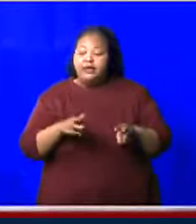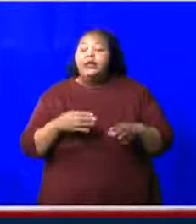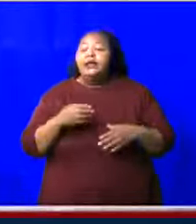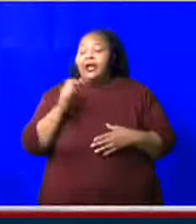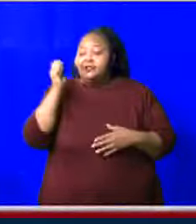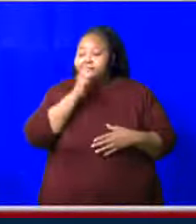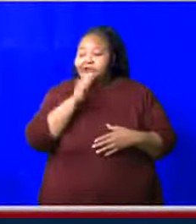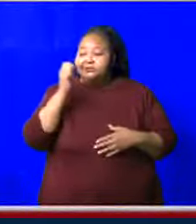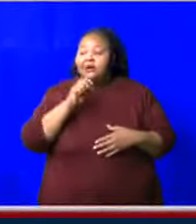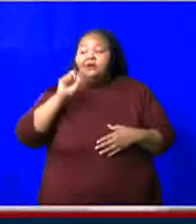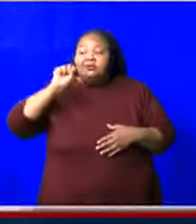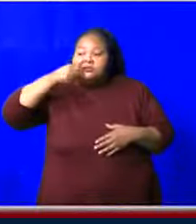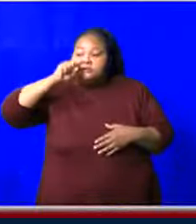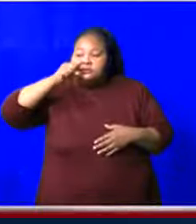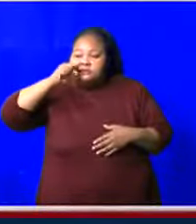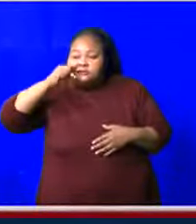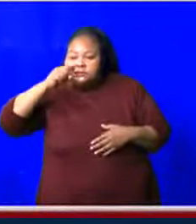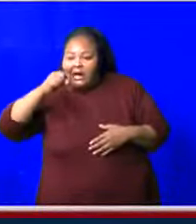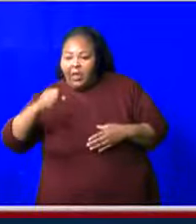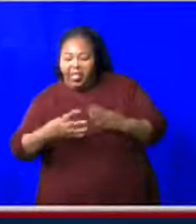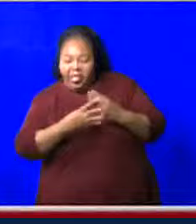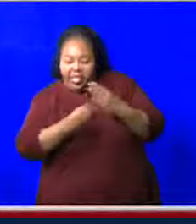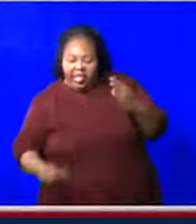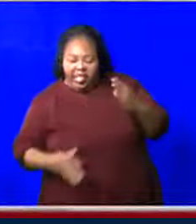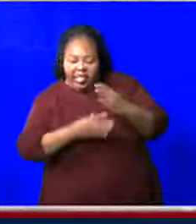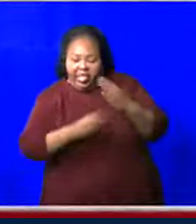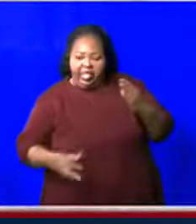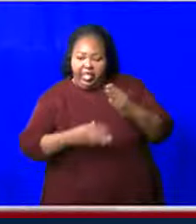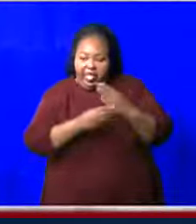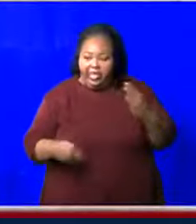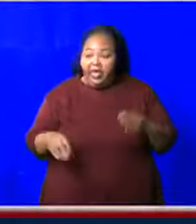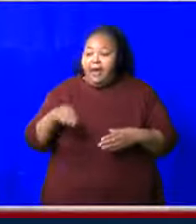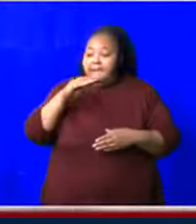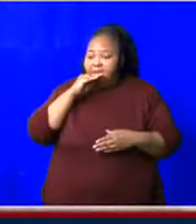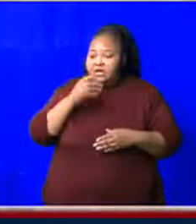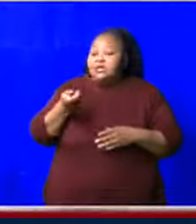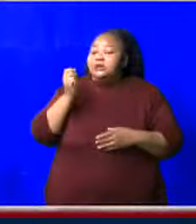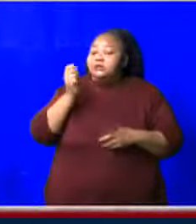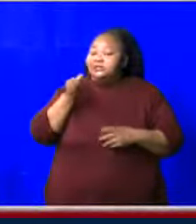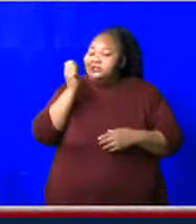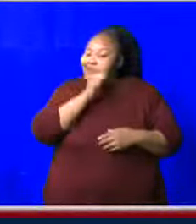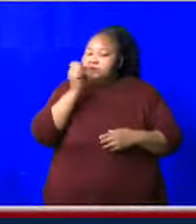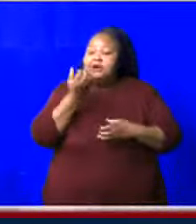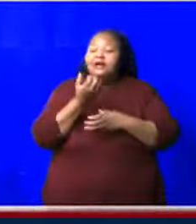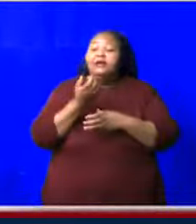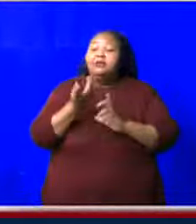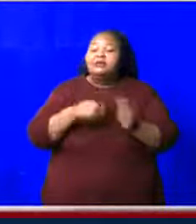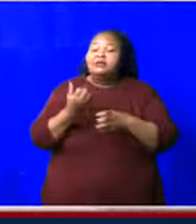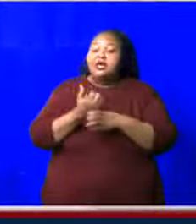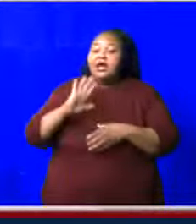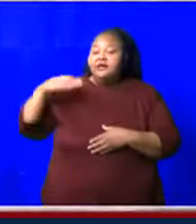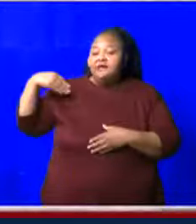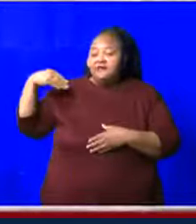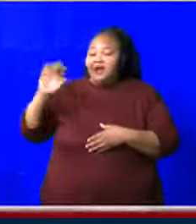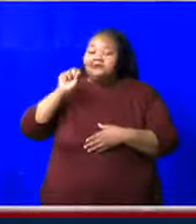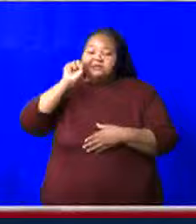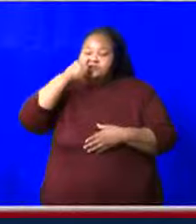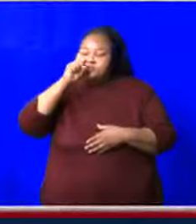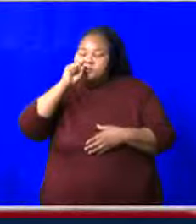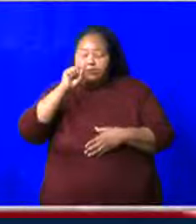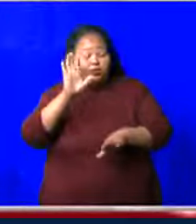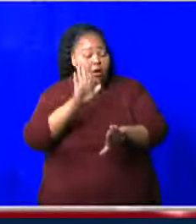emathambo yachazelwa ukuthi inyama lephumela etimakethe tangesheya iphuma ide emathambo. Sihlalo uqhubekile-ke nemsebenzi